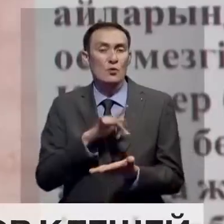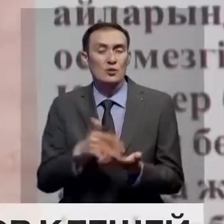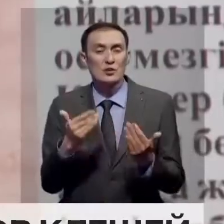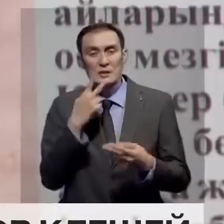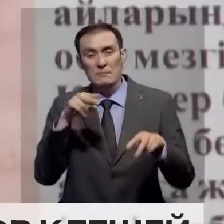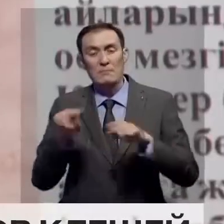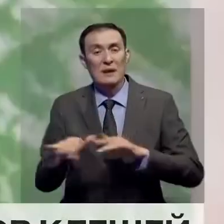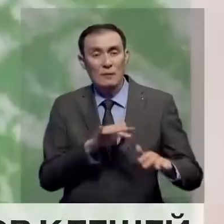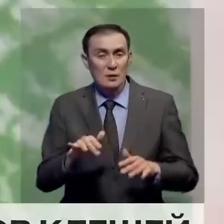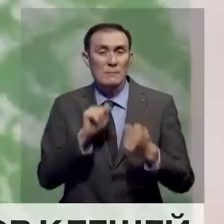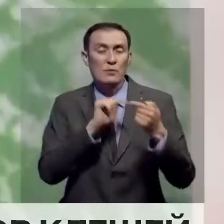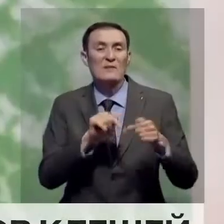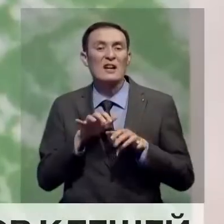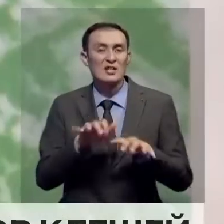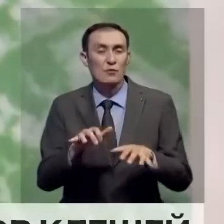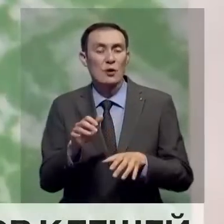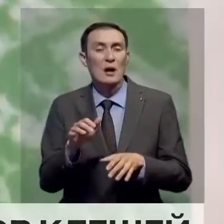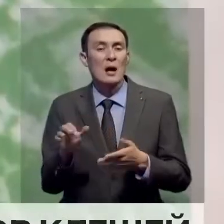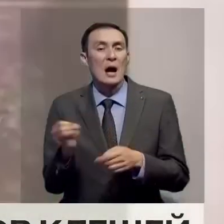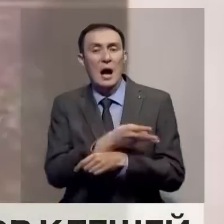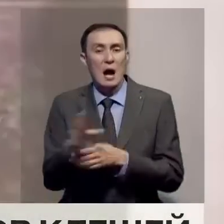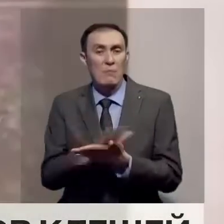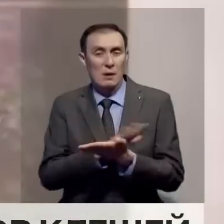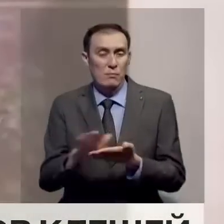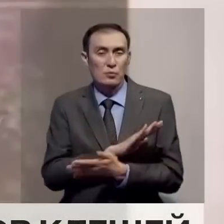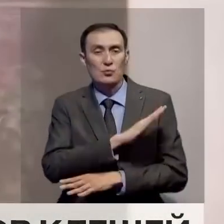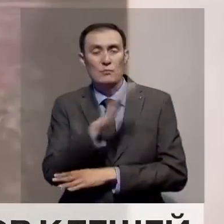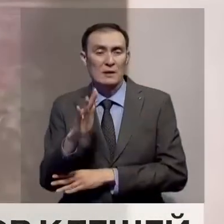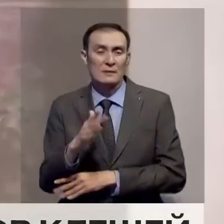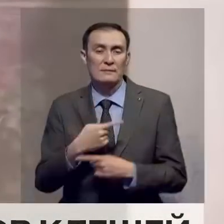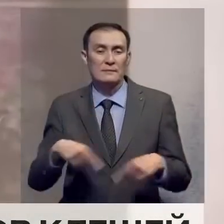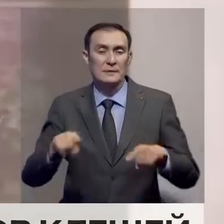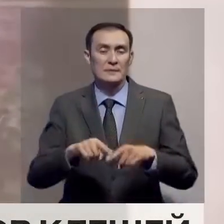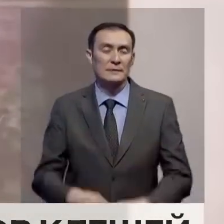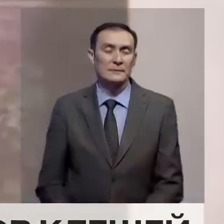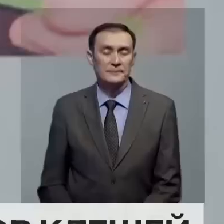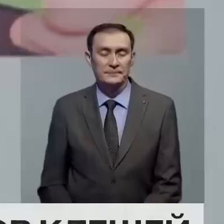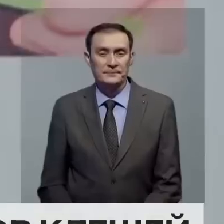мегаполисе сейчас проводят противоклещевую обработку парковых зон и лесных массивов.